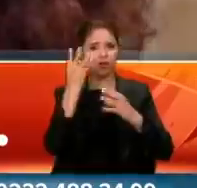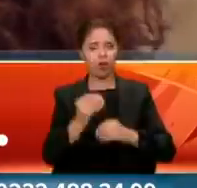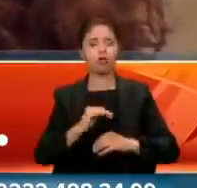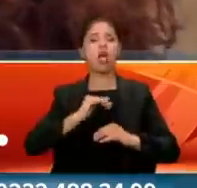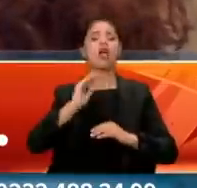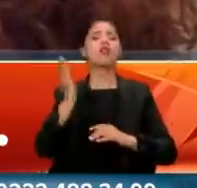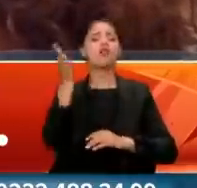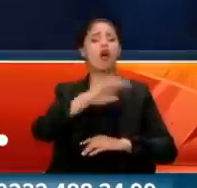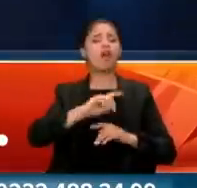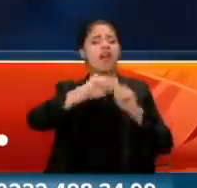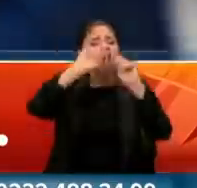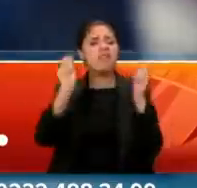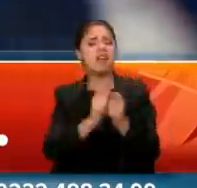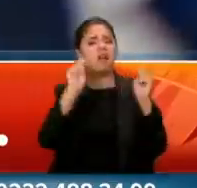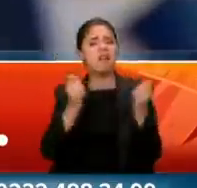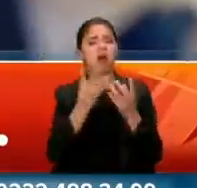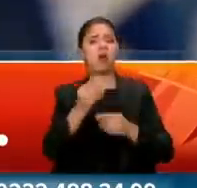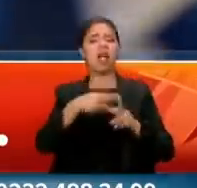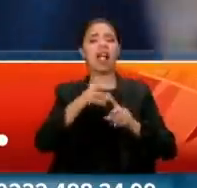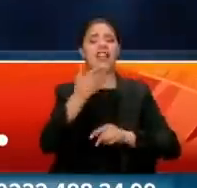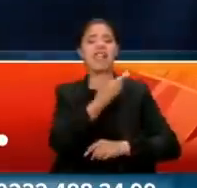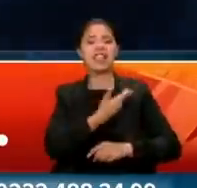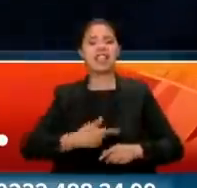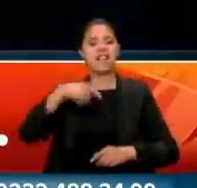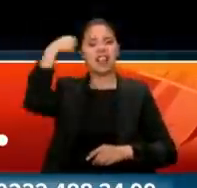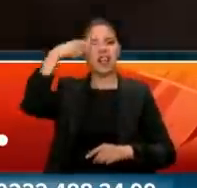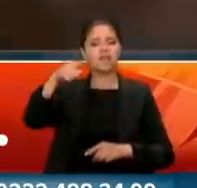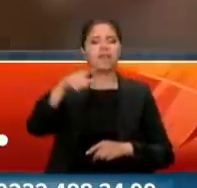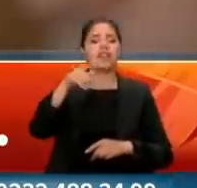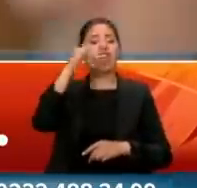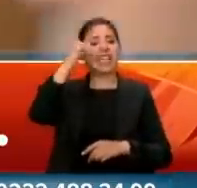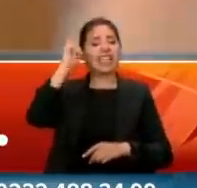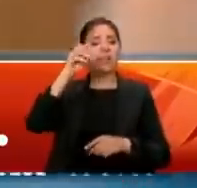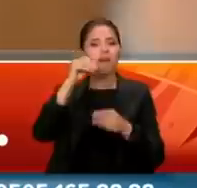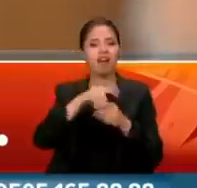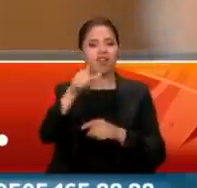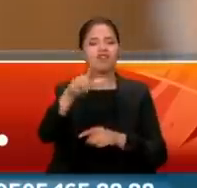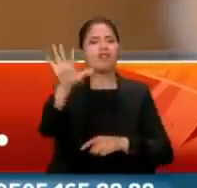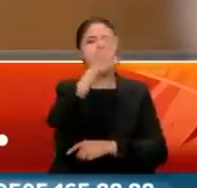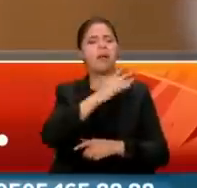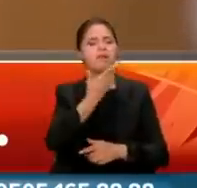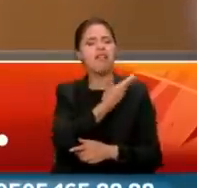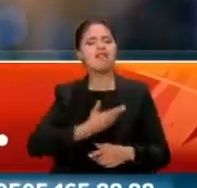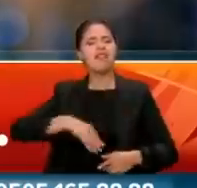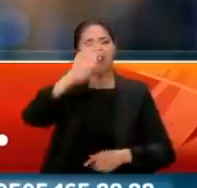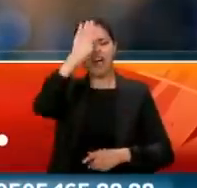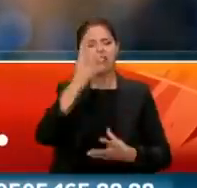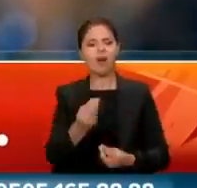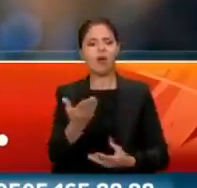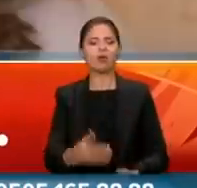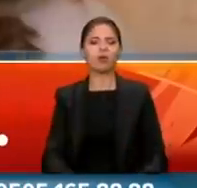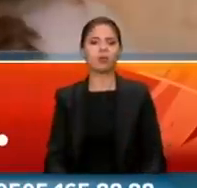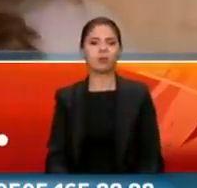sonra reyting rekorları kırdı. ATV'nin sevilen dizisi Hercai İspanya'da da gönülleri fethetti. La del señor